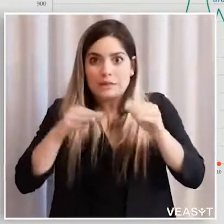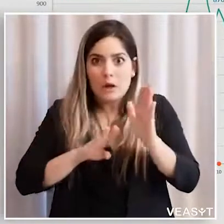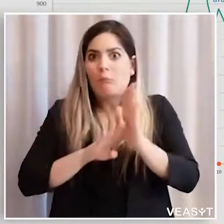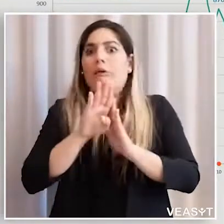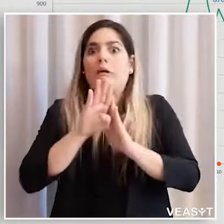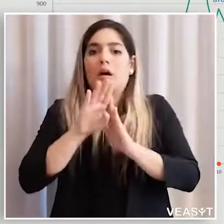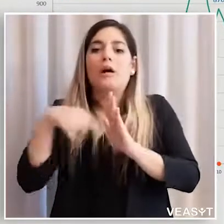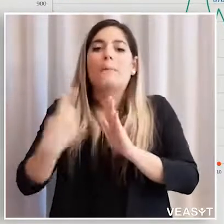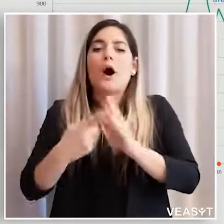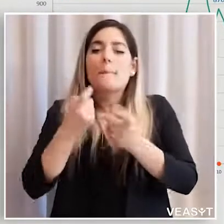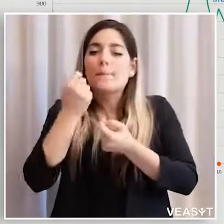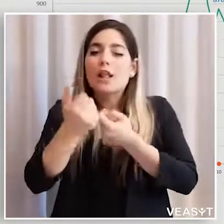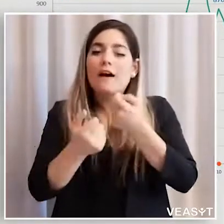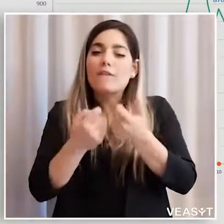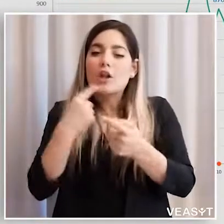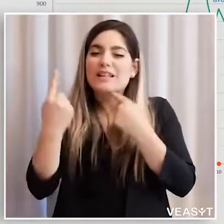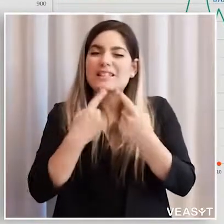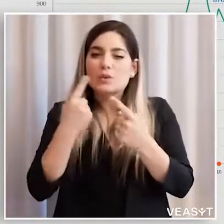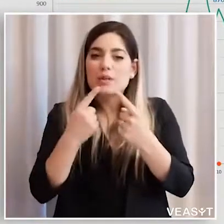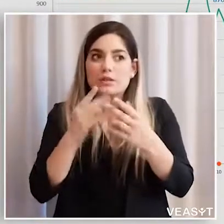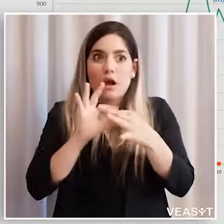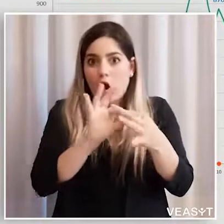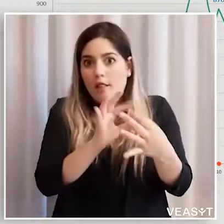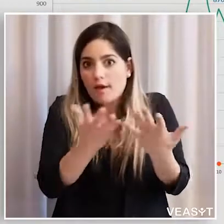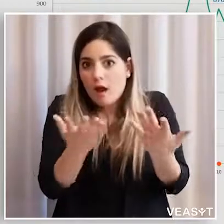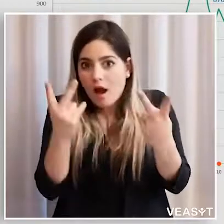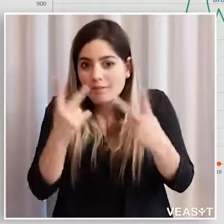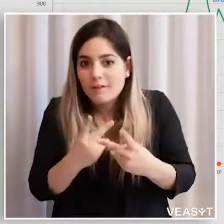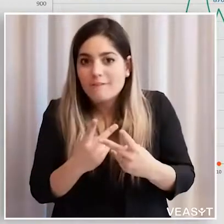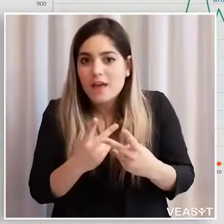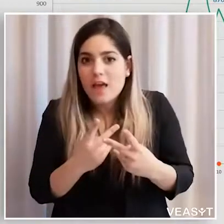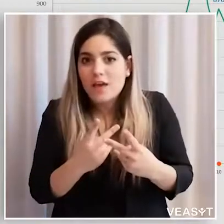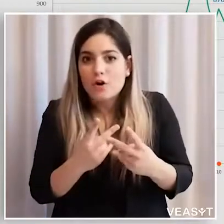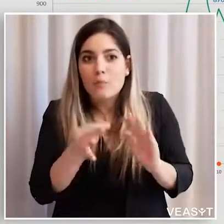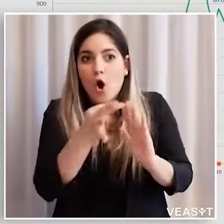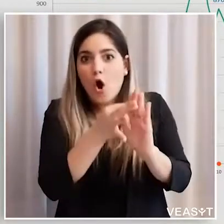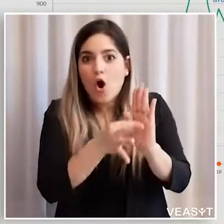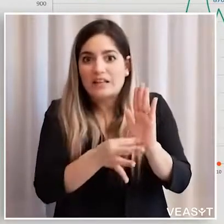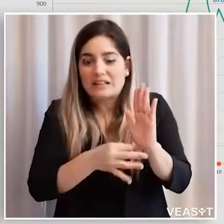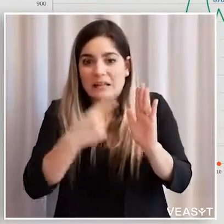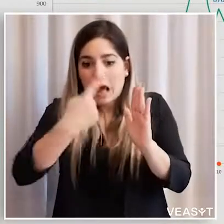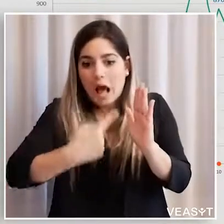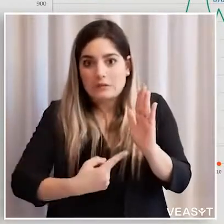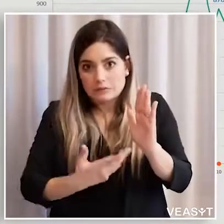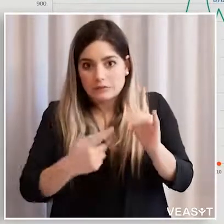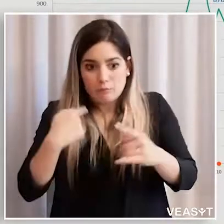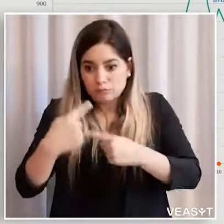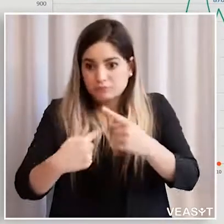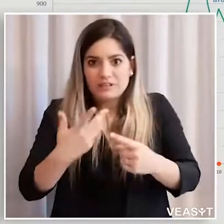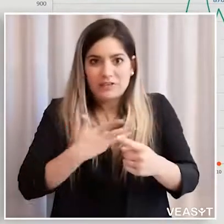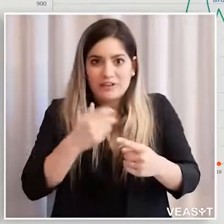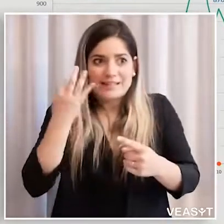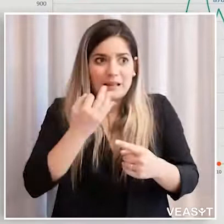piccolo all'inizio e poi comunque diverse situazioni collegate anche dobbiamo dirlo alle varie ordinanze che si sono